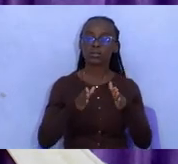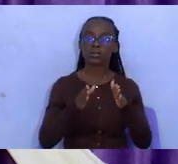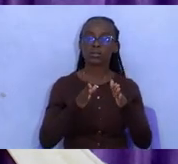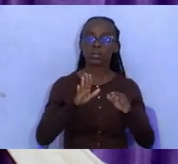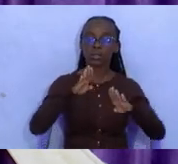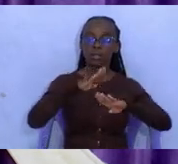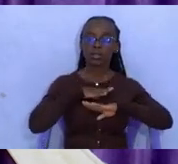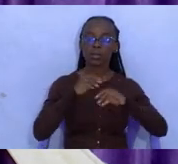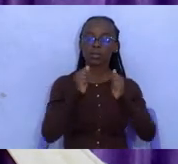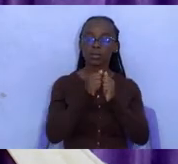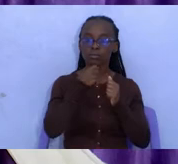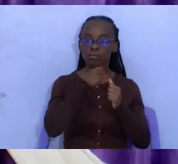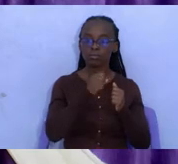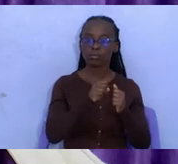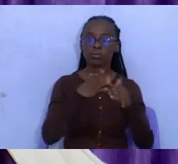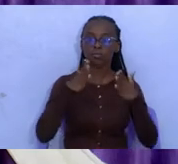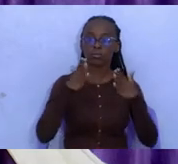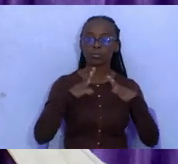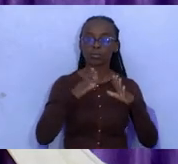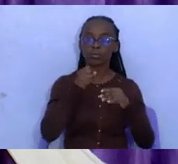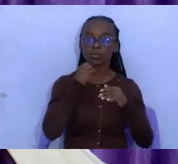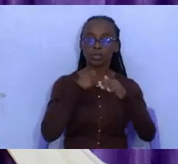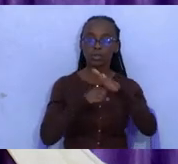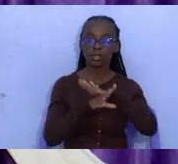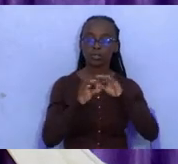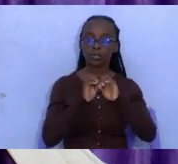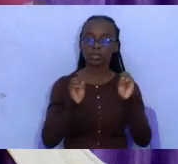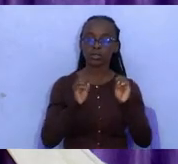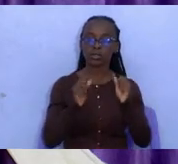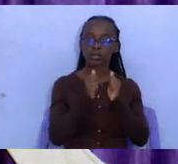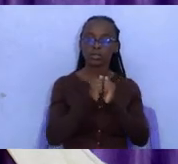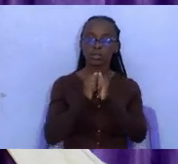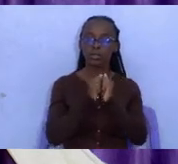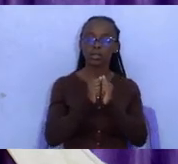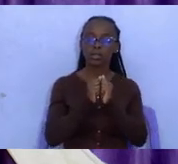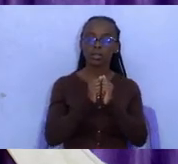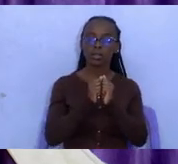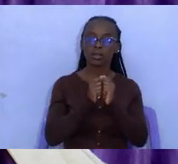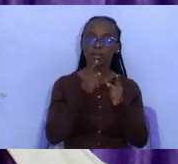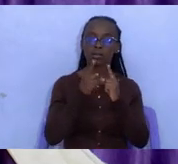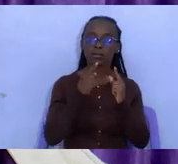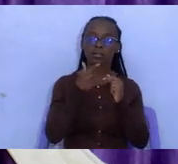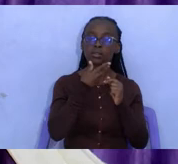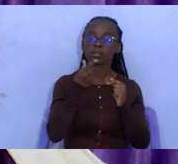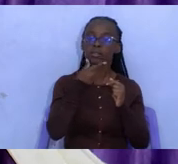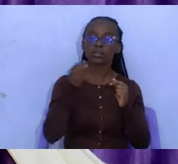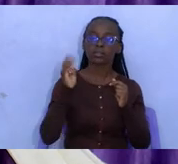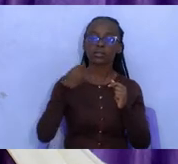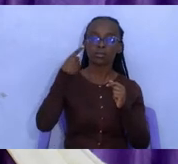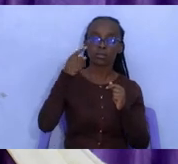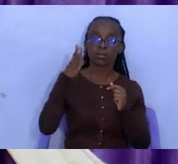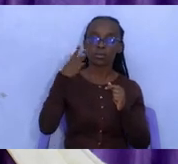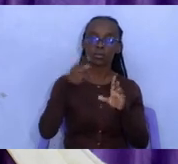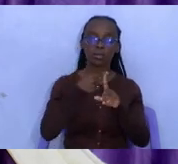wazee waliompatia nafasi. Lakini pamoja na wazee hakuwafukuza. Pamoja na wazee waliompatia ile